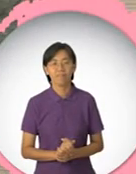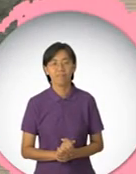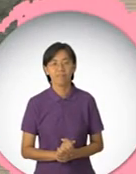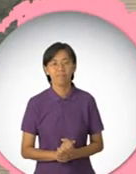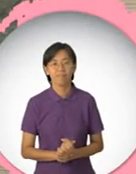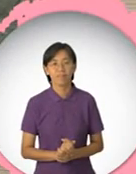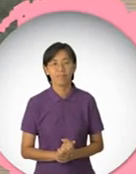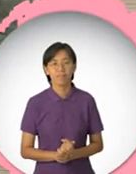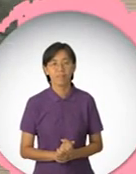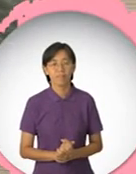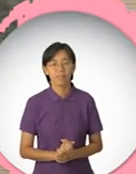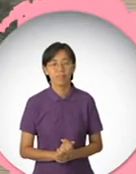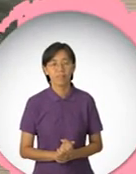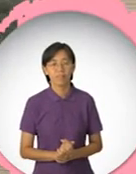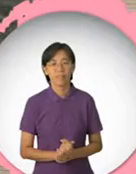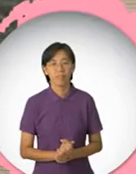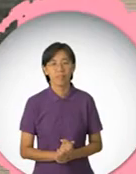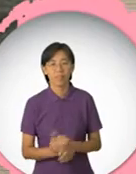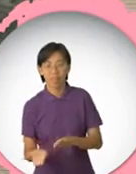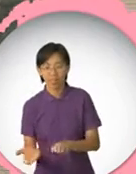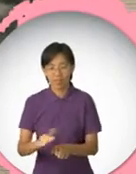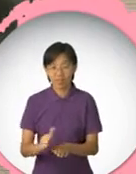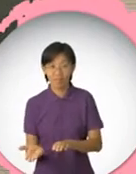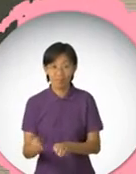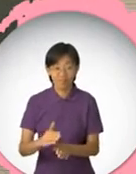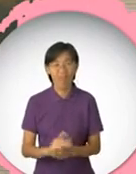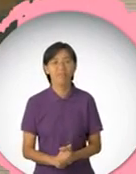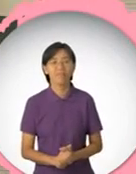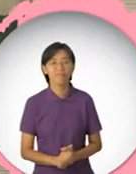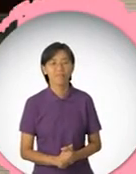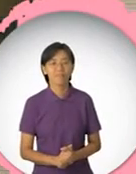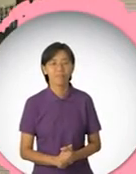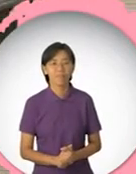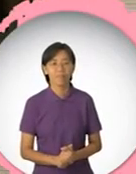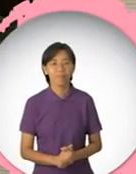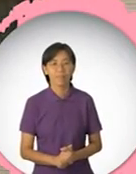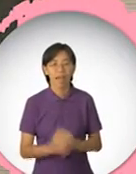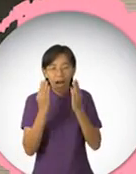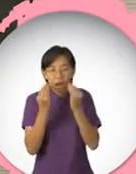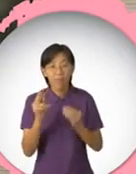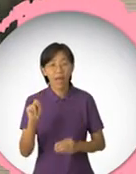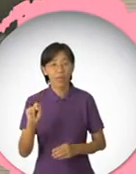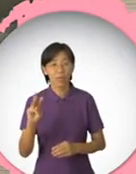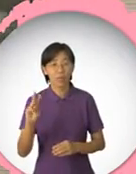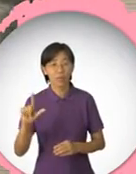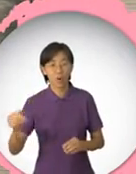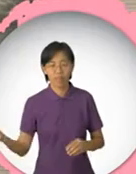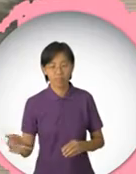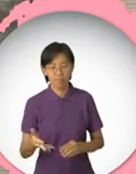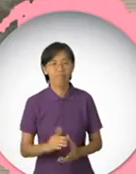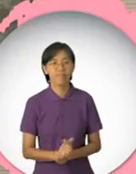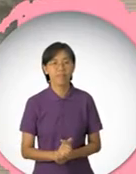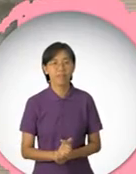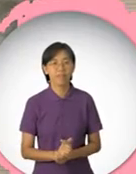แล้วก็ยกแป้งขึ้นมาก่อนเพราะว่าตอนที่เราพักไว้แป้งก็จะมีการดูดน้ำ แล้วก็โรยแป้ง แล้วเราก็โรยแป้งนวลค่ะแล้วเราก็